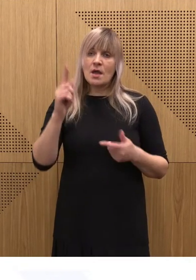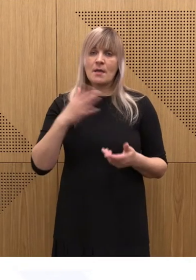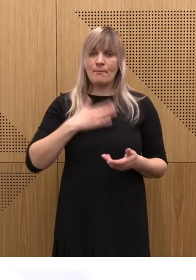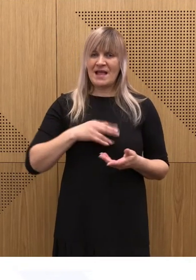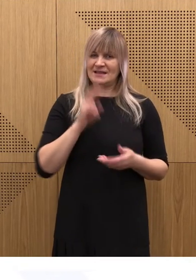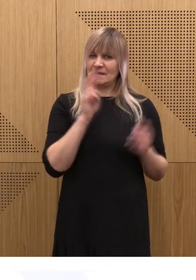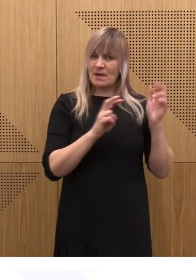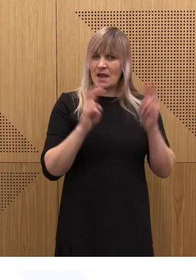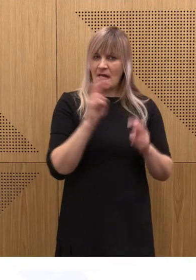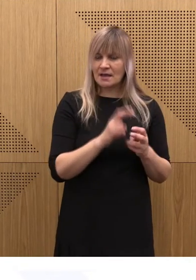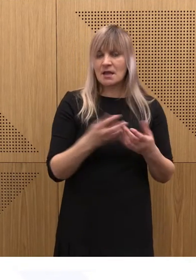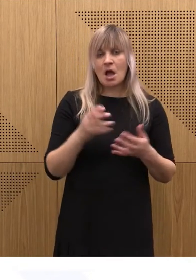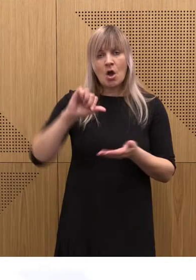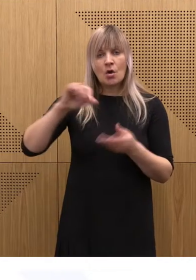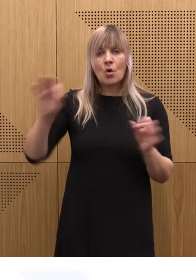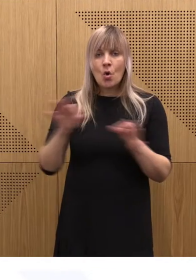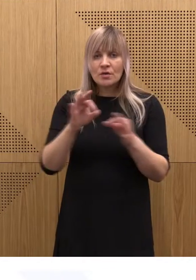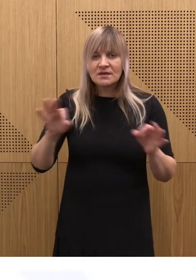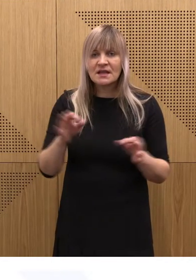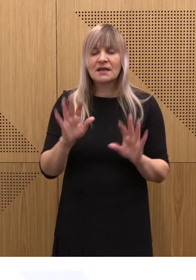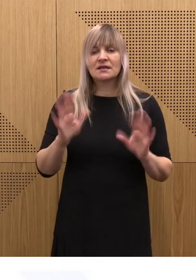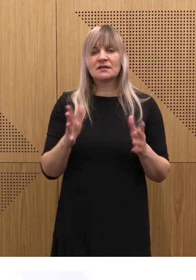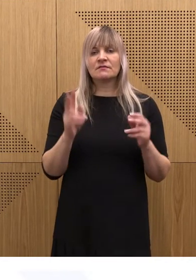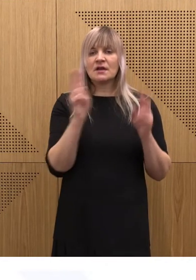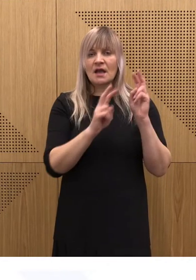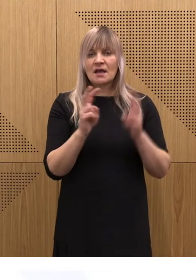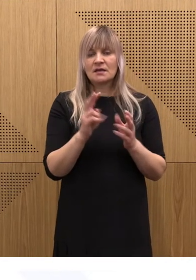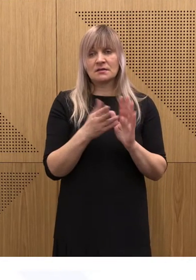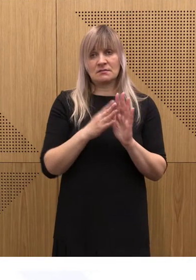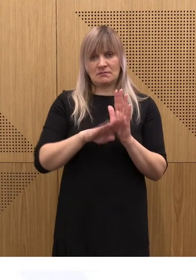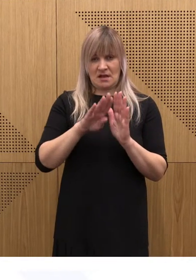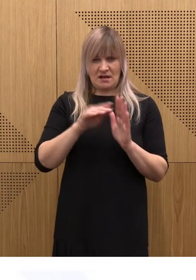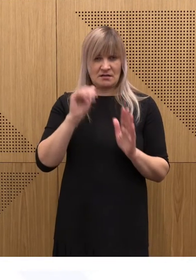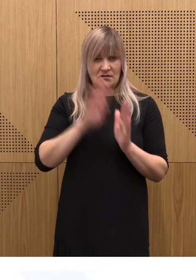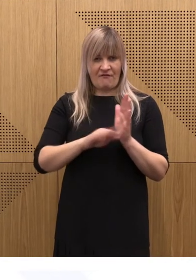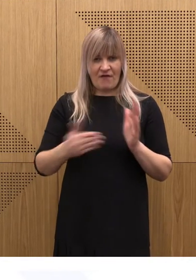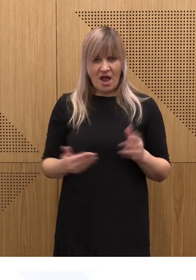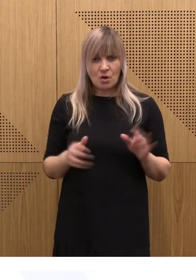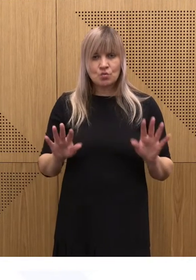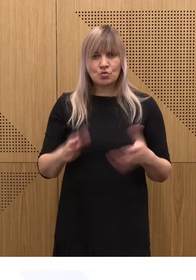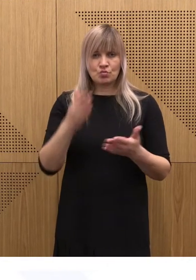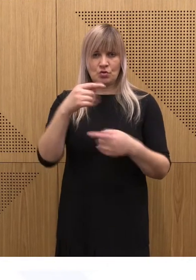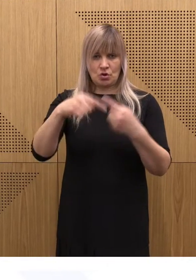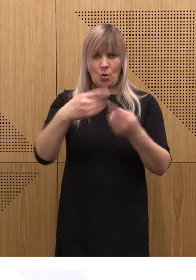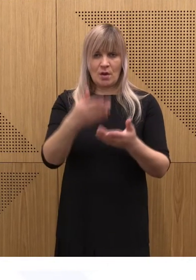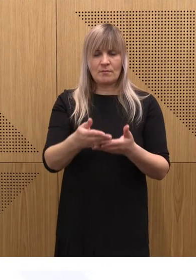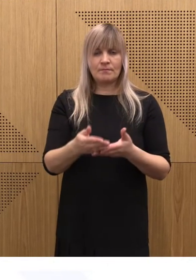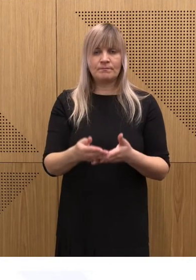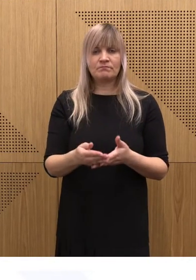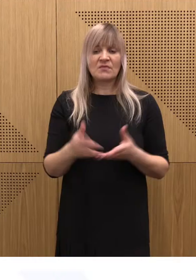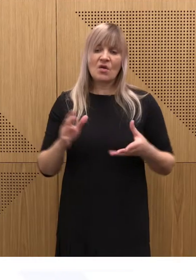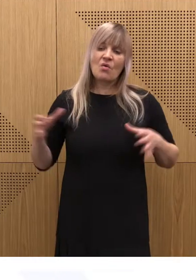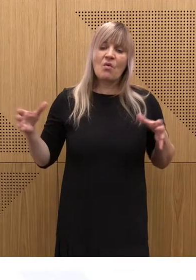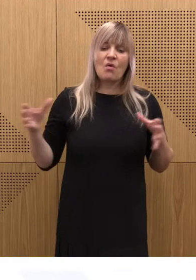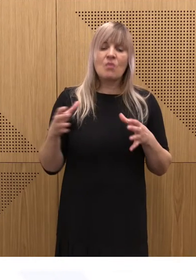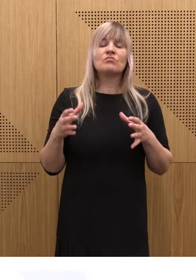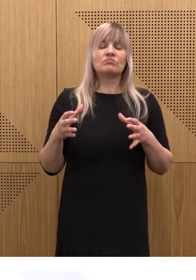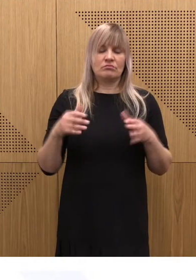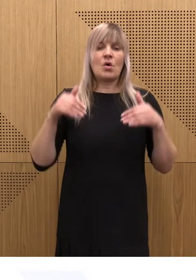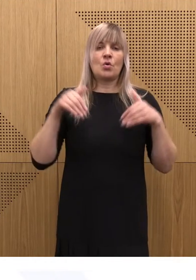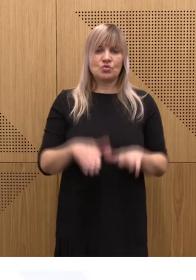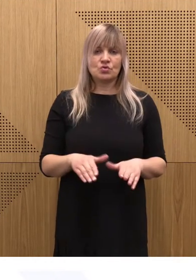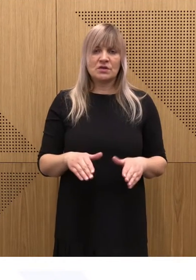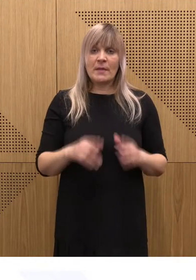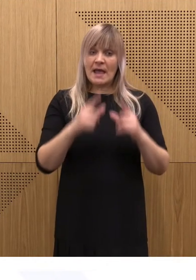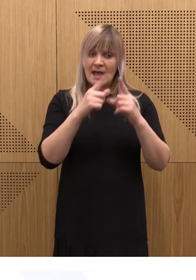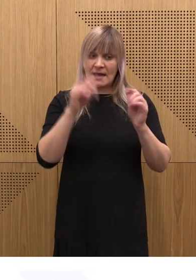kontsertitel, mis on ka ilmalikud. Kirikutes toimub väga palju ka ilmalike sündmusi. Ja nii ühisel nõul ja jõul otsustati, kui